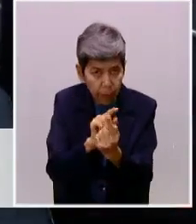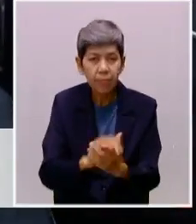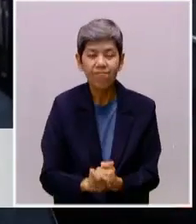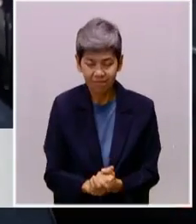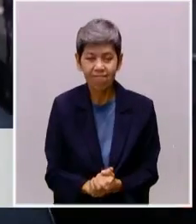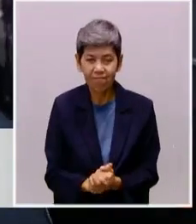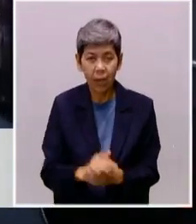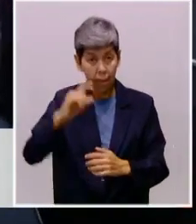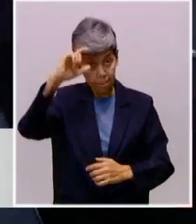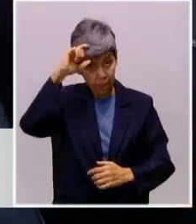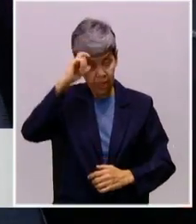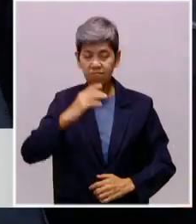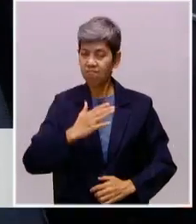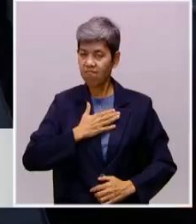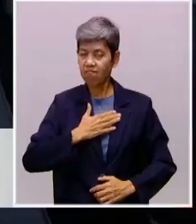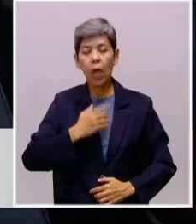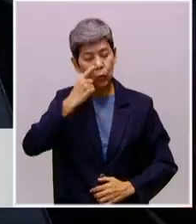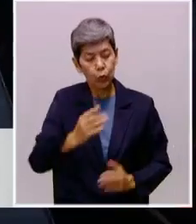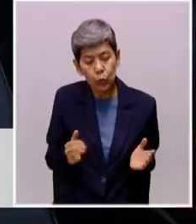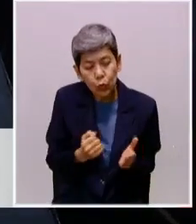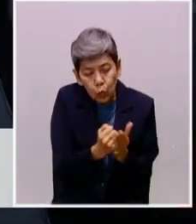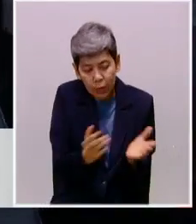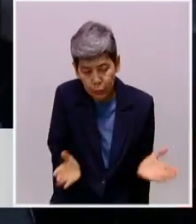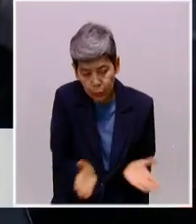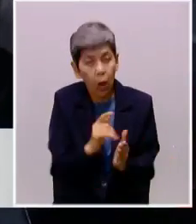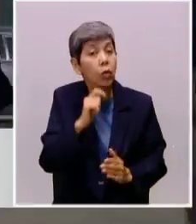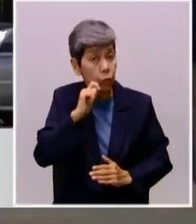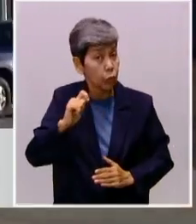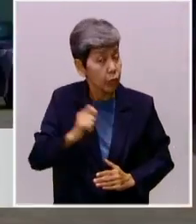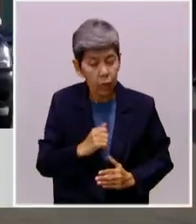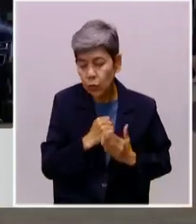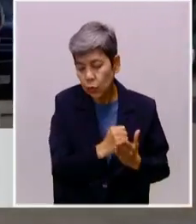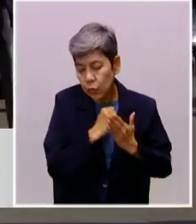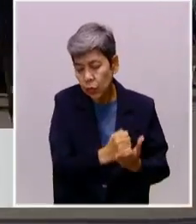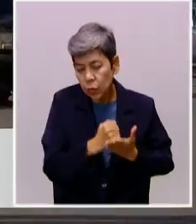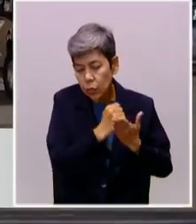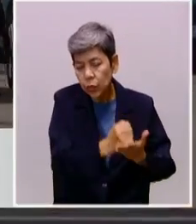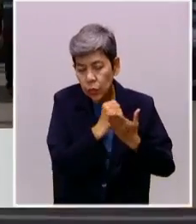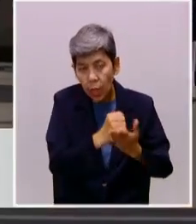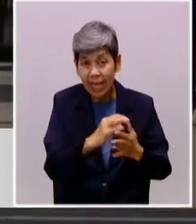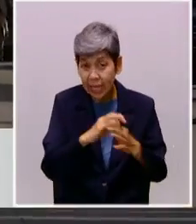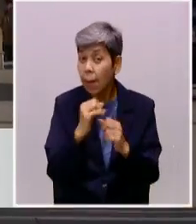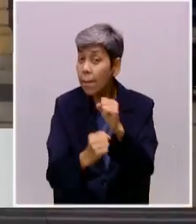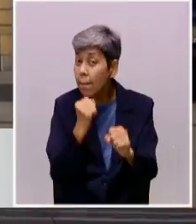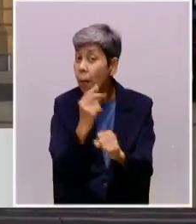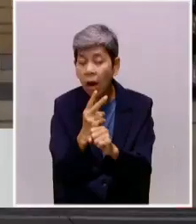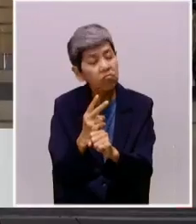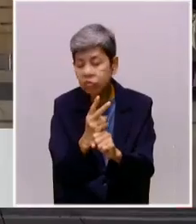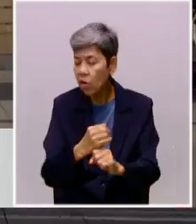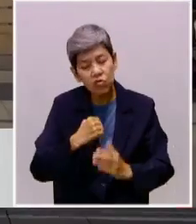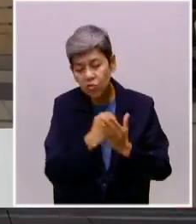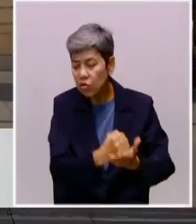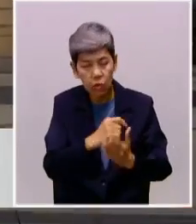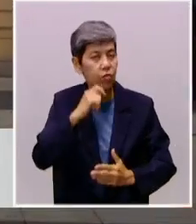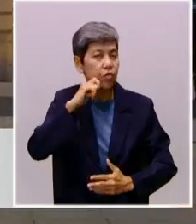ขณะเดียวกันไบเดนก็ประกาศว่าจะยังคงสนับสนุนยูเครนต่อไปไม่มีการเปลี่ยนแปลงแม้ว่าจะเข้าสู่ปีที่ 2ของวิกฤตนี้แล้ว